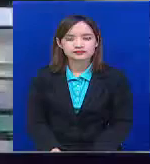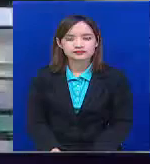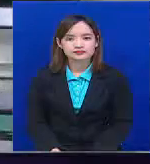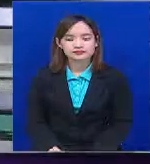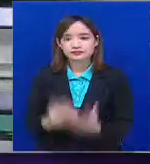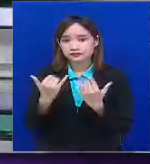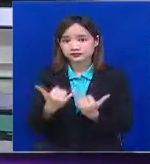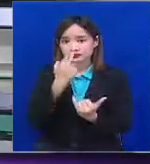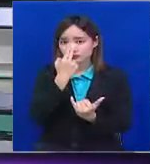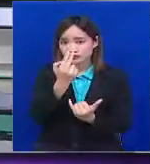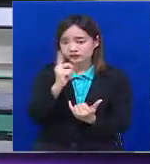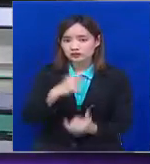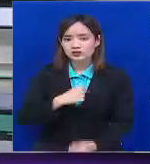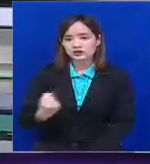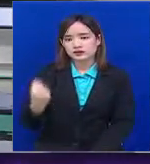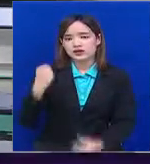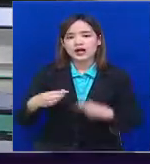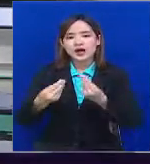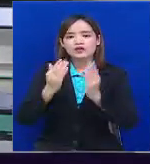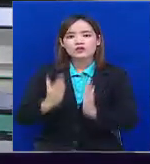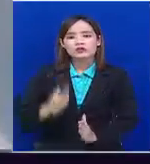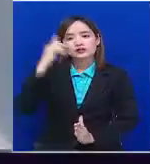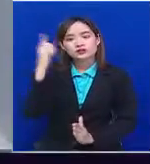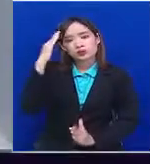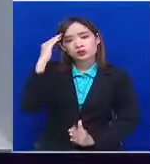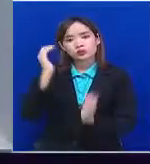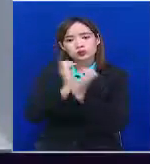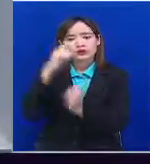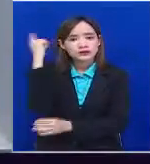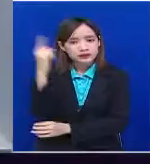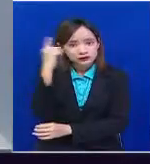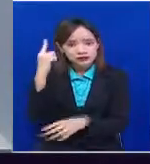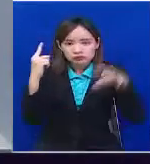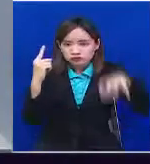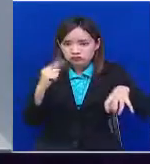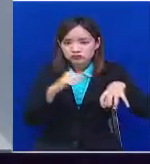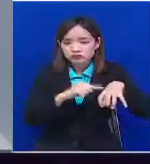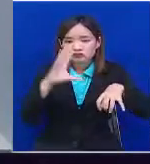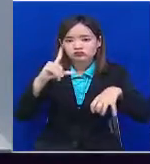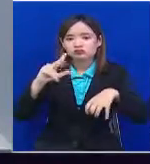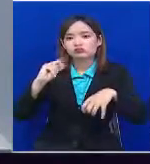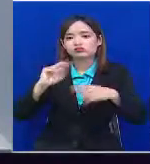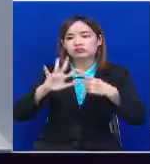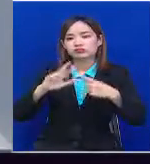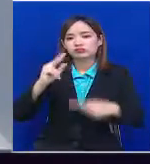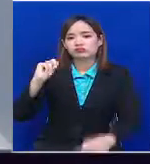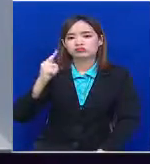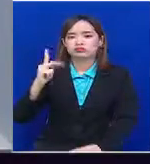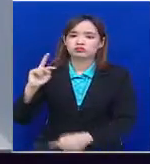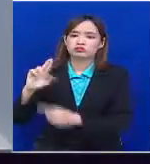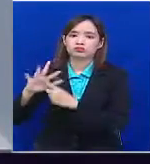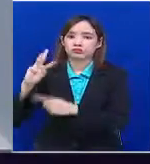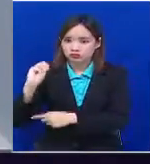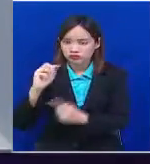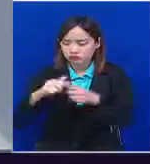ช่วงนี้มาดูการส้างความเชื่อมั่นให้กับนักท่องเที่ยวนะครับโดยตำรวจท่องเที่ยวและตำรวจสถานีตำรวจนครบาลชนะสงครามมีการลงพื้นที่ตรวจสถานบันเทิงย่านข้าว